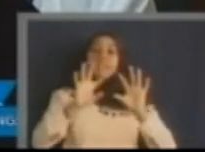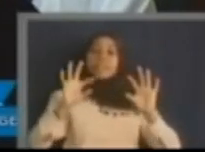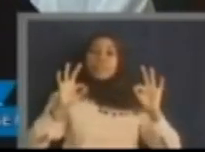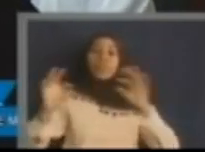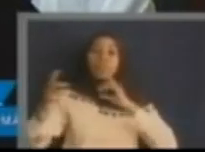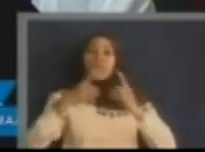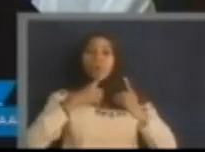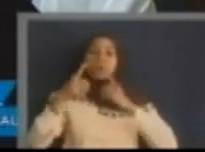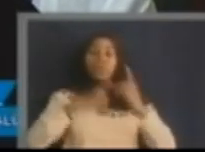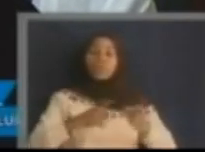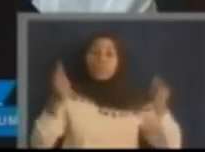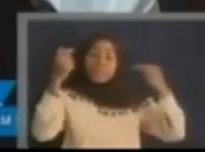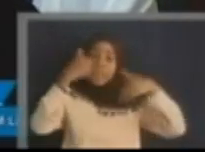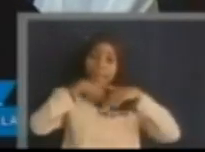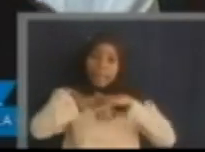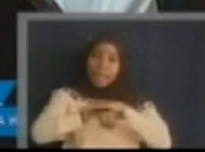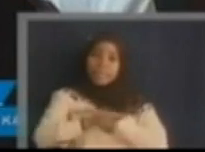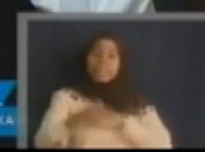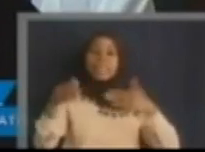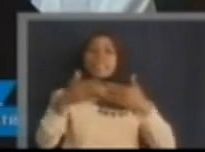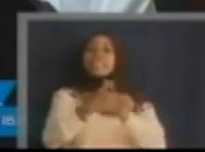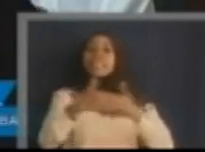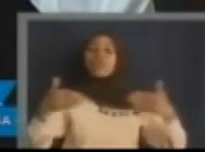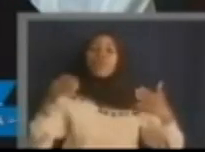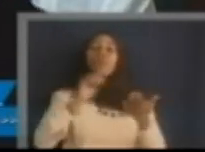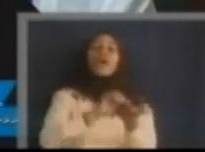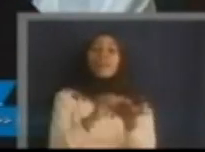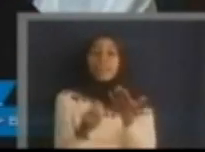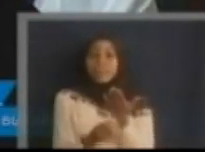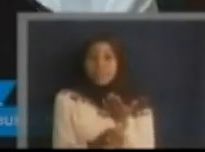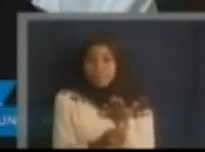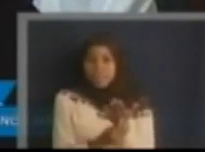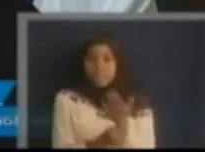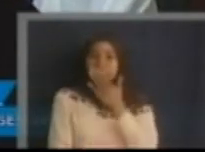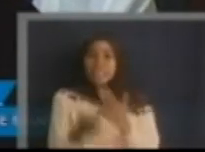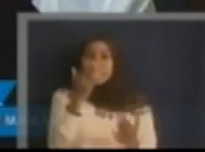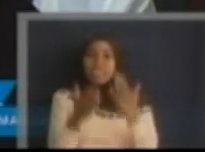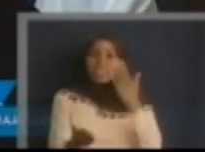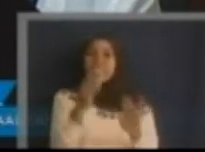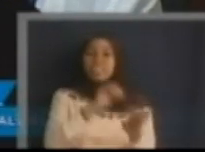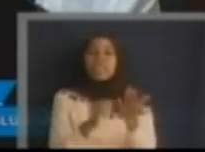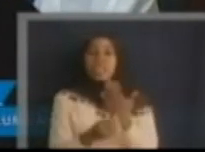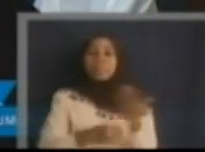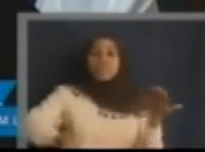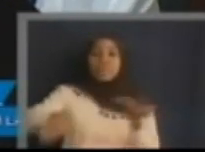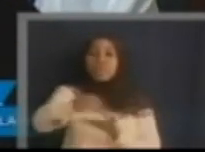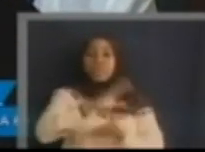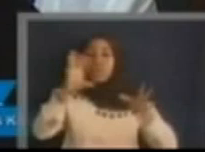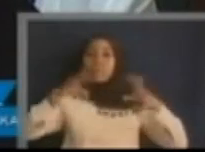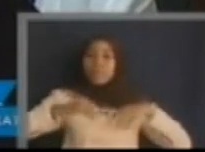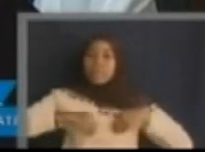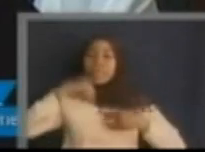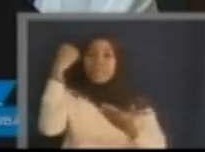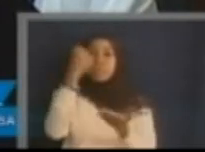ipi? Na je, tuna abide kwa kiasi gani na kanuni ambazo wote tumekubaliana na tumeamua